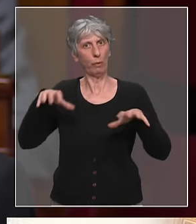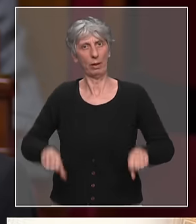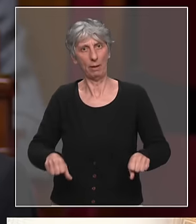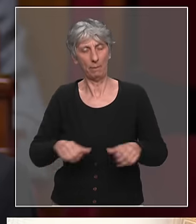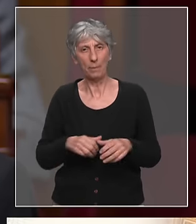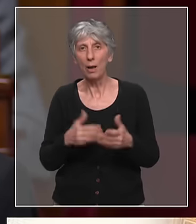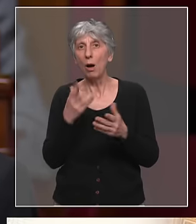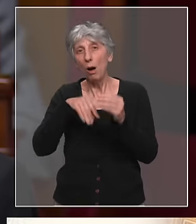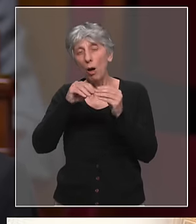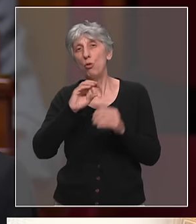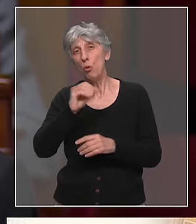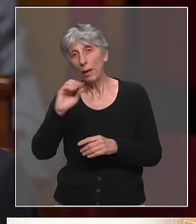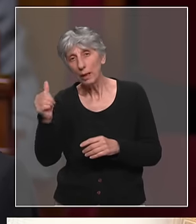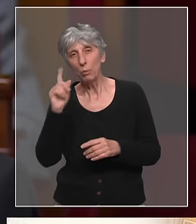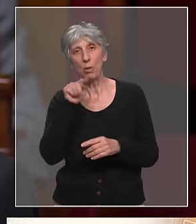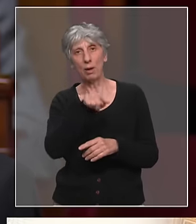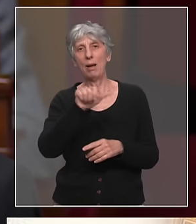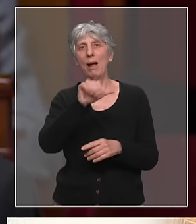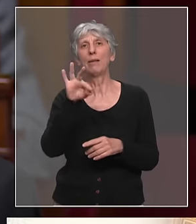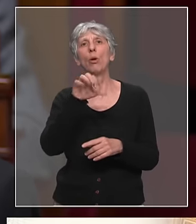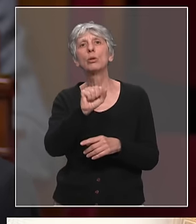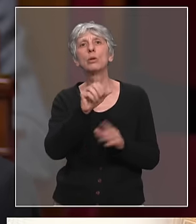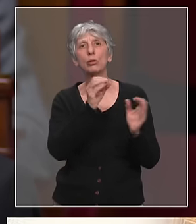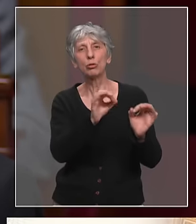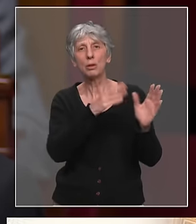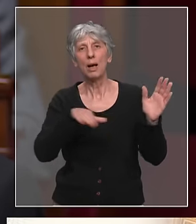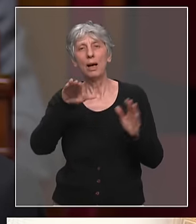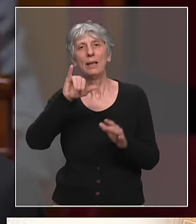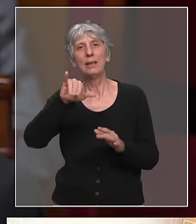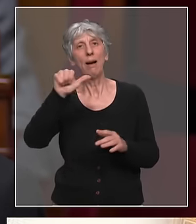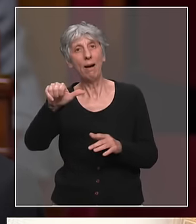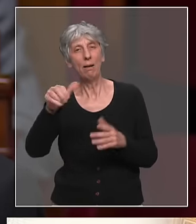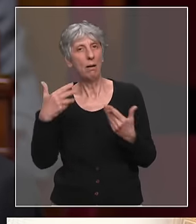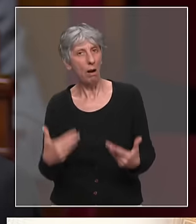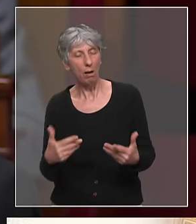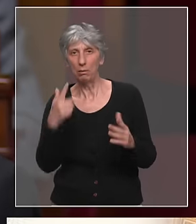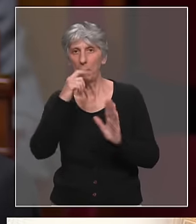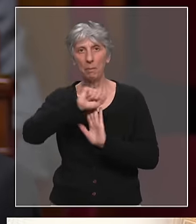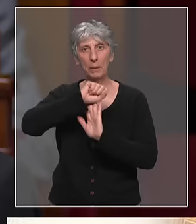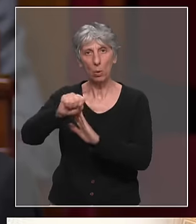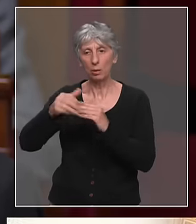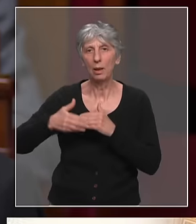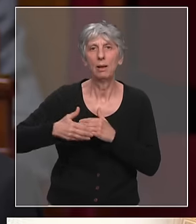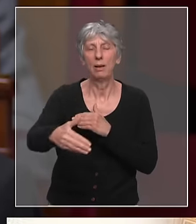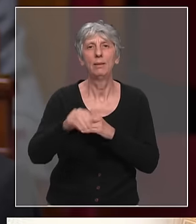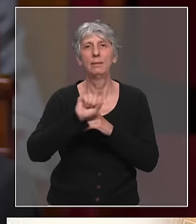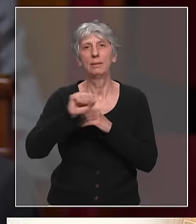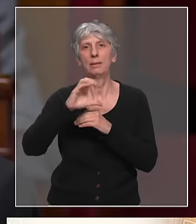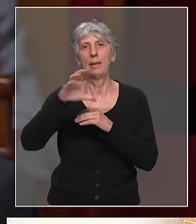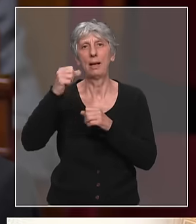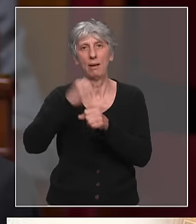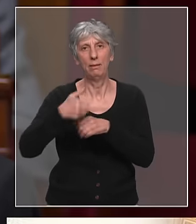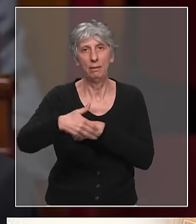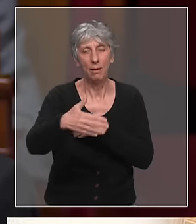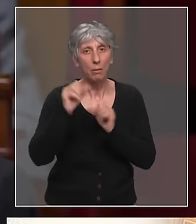est également numérique avec Atos, alors que l'intelligence artificielle s'impose comme la priorité de notre siècle et qu'elle pourrait bouleverser